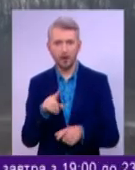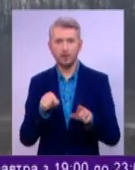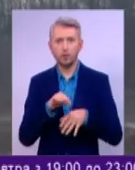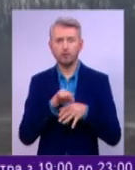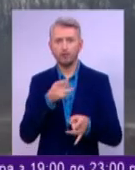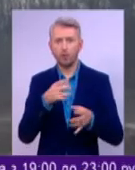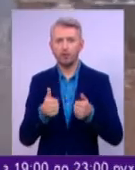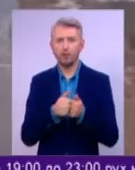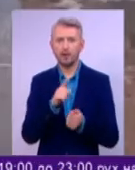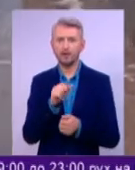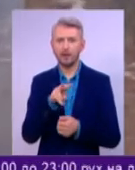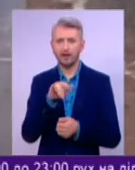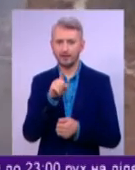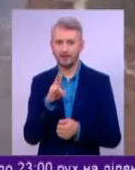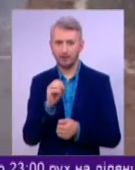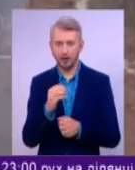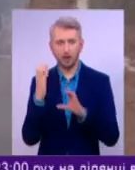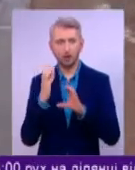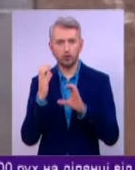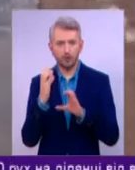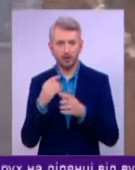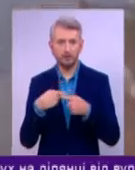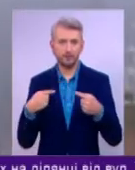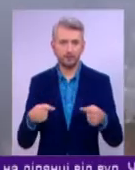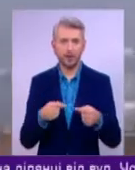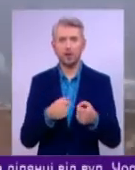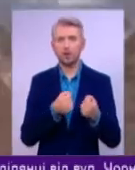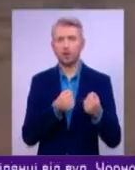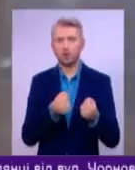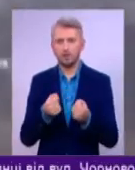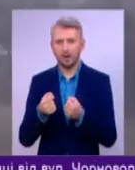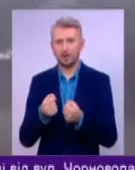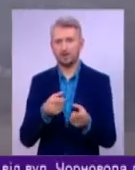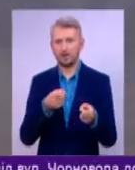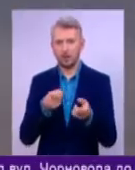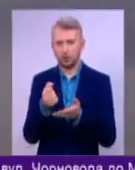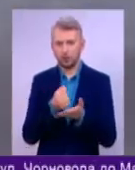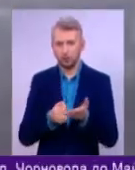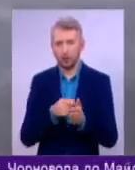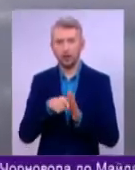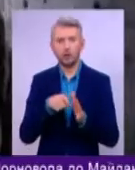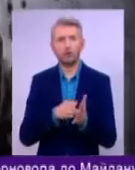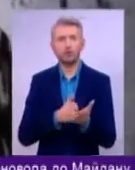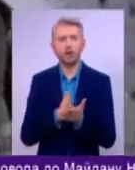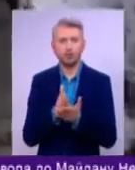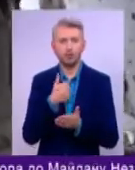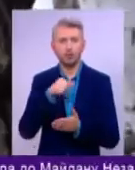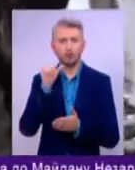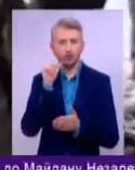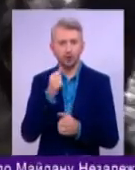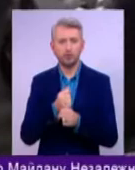районі Залізного з гранатометів різних систем, великокаліберних кулеметів та стрілецької зброї. На Донецькому напрямку окупанти